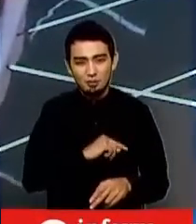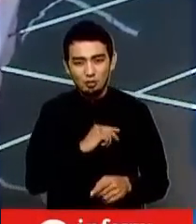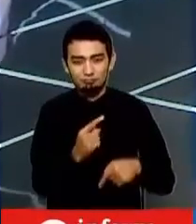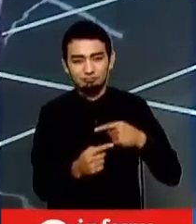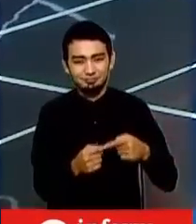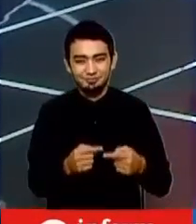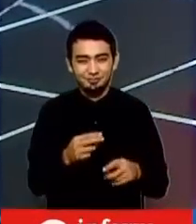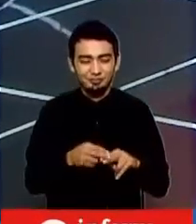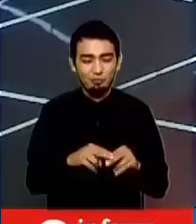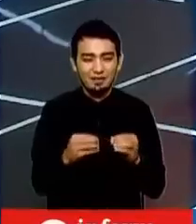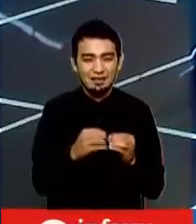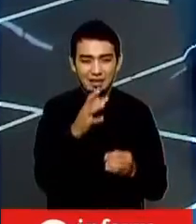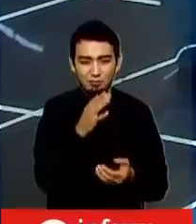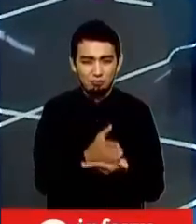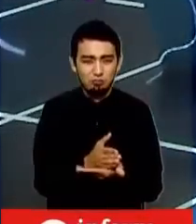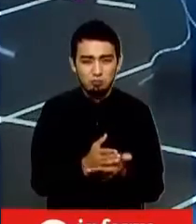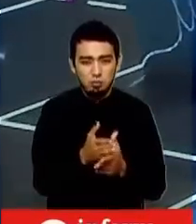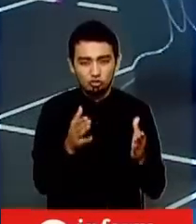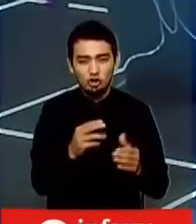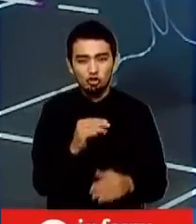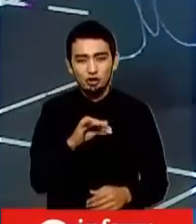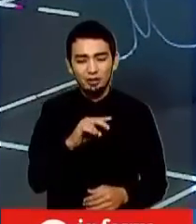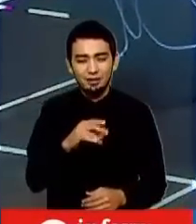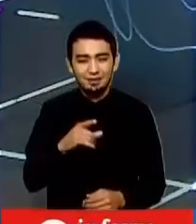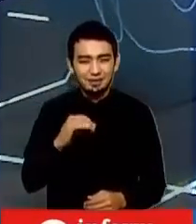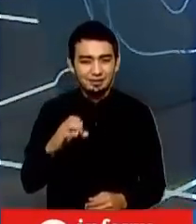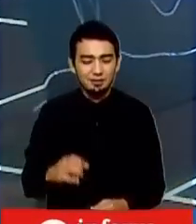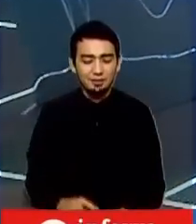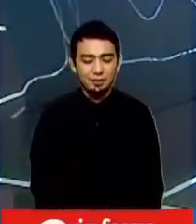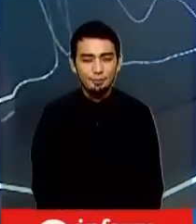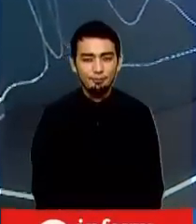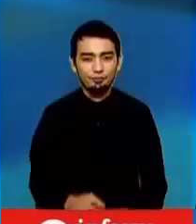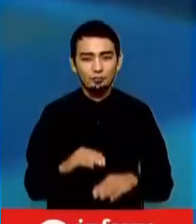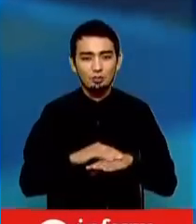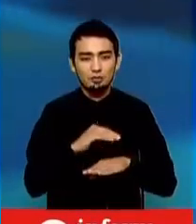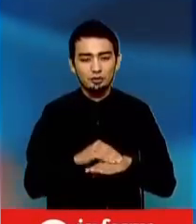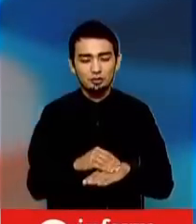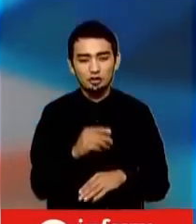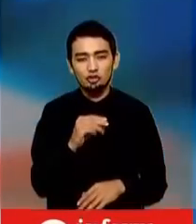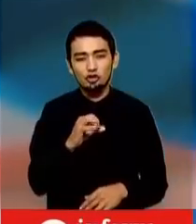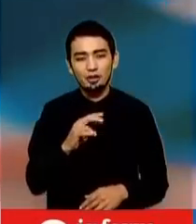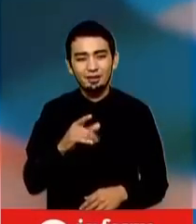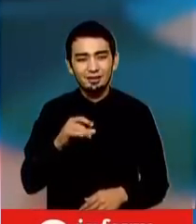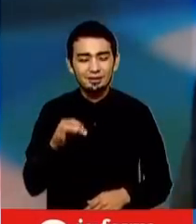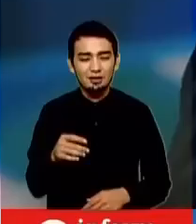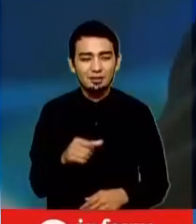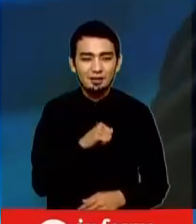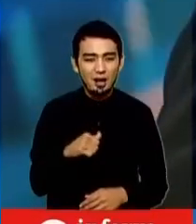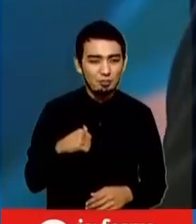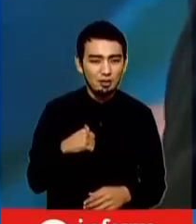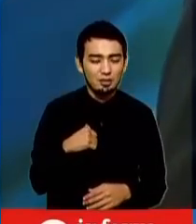бизнесом больше 10 лет, Чингиз Худайбердиев. Добрый вечер, Чингиз. Добрый вечер, Асхар. Чингиз, скажите, пожалуйста, какие